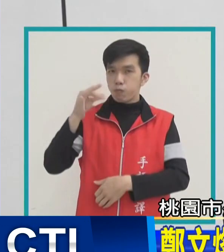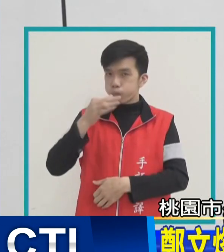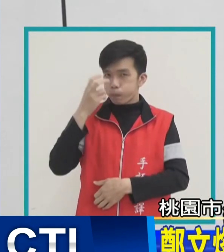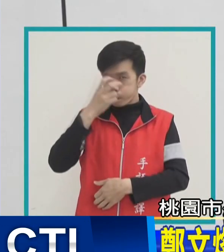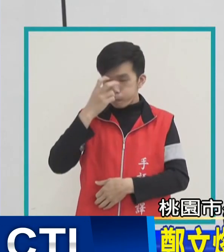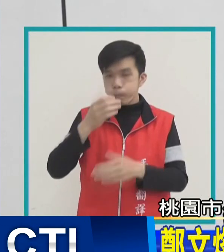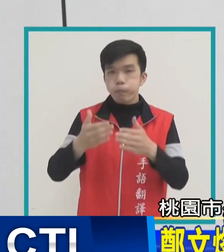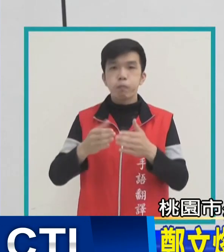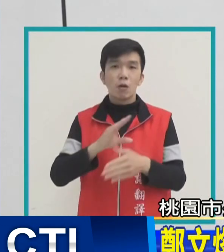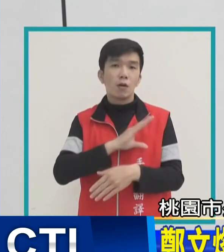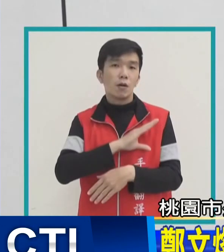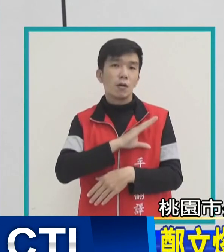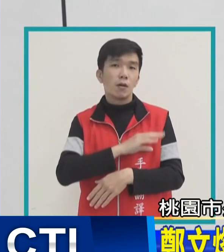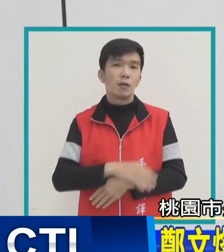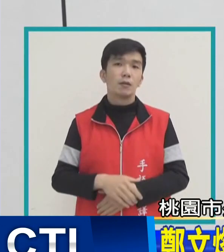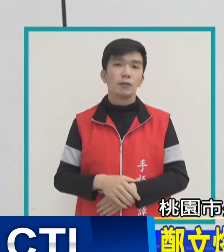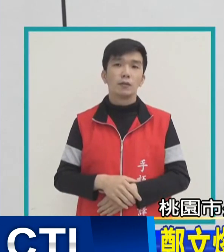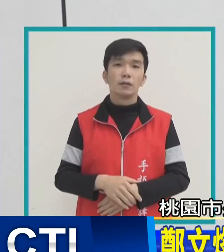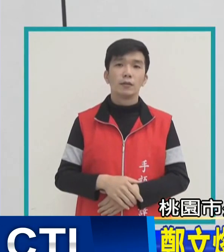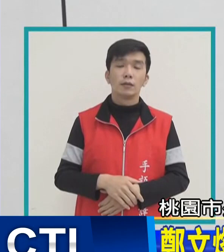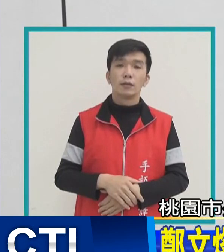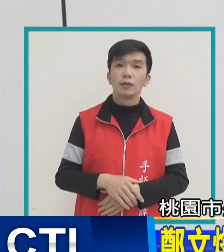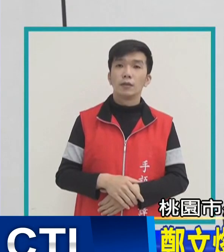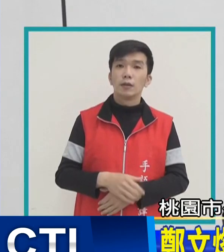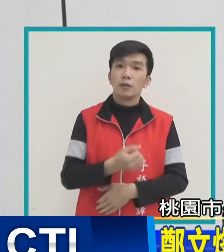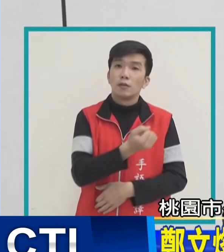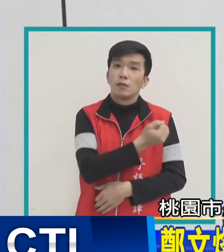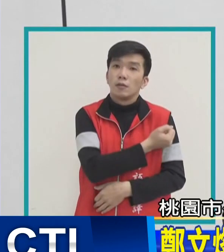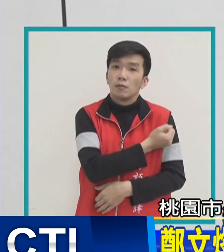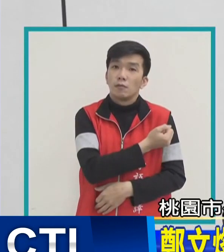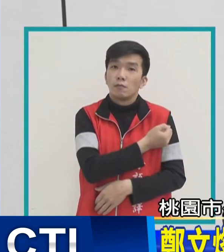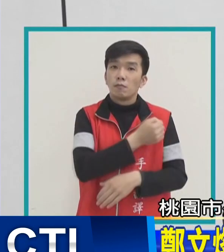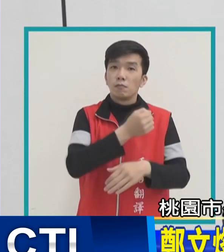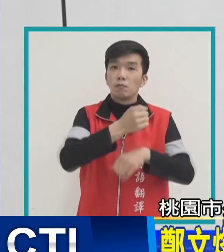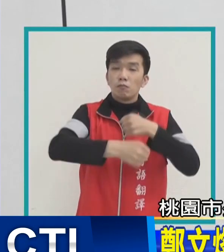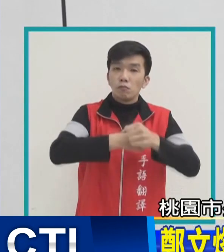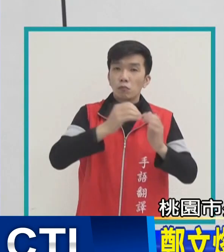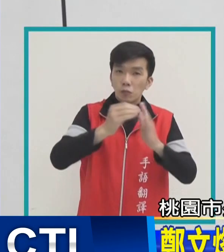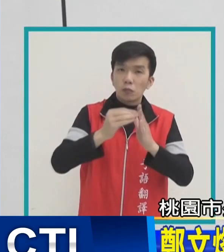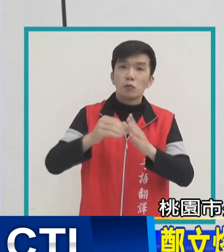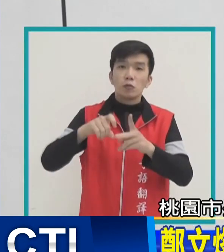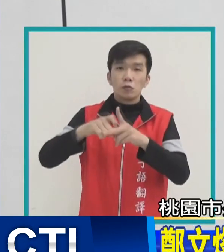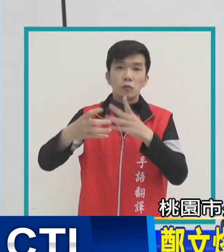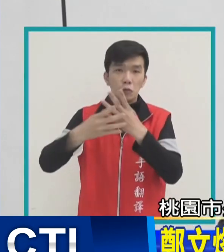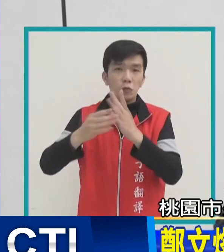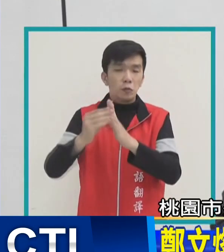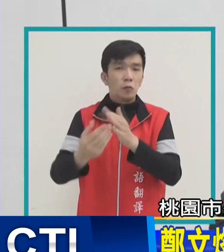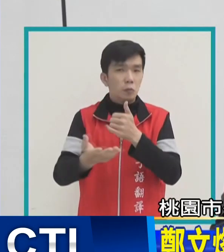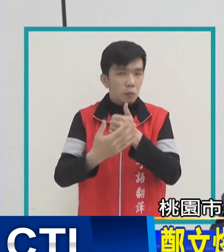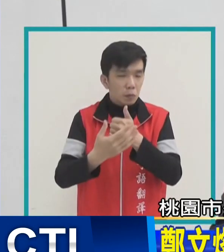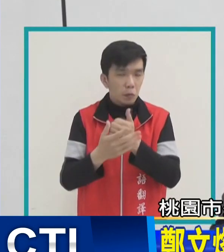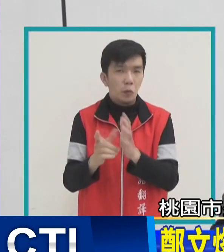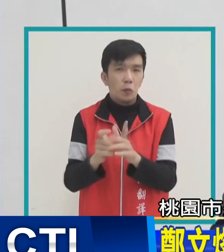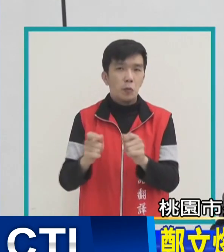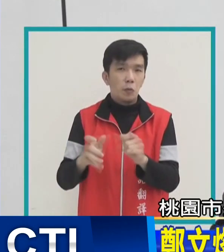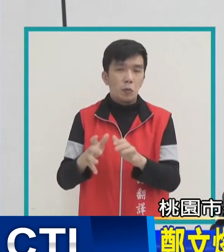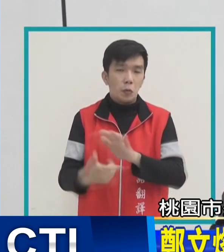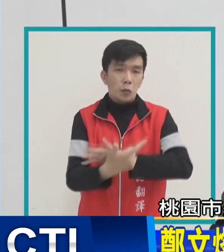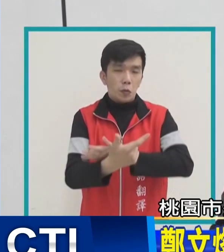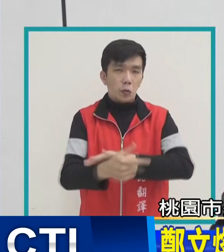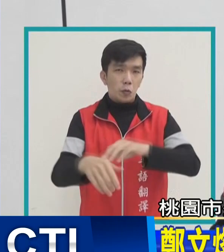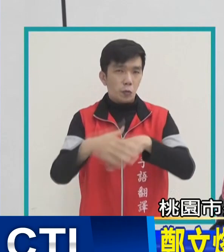谢劳动局工业局在短短的时间内已经全部都完成67305人的快